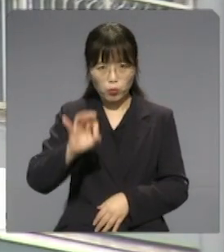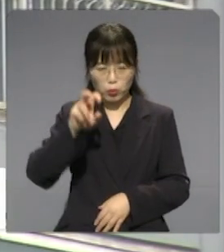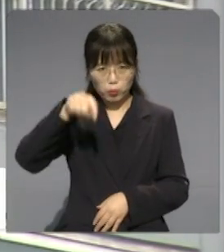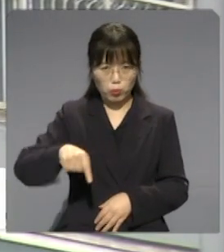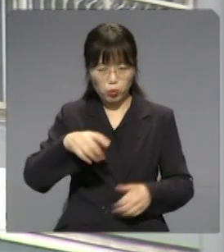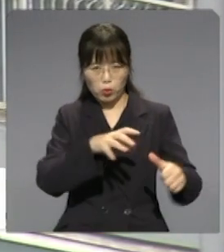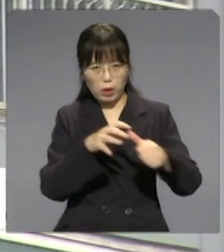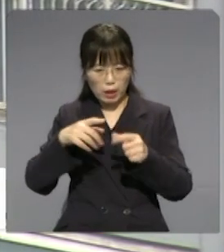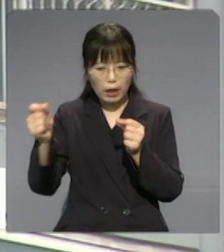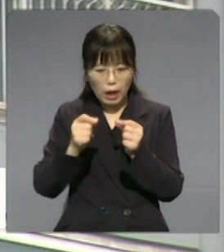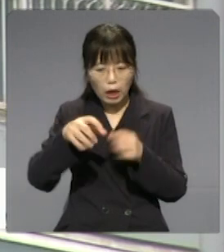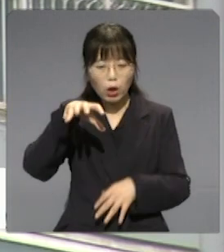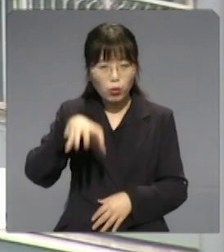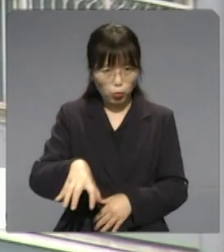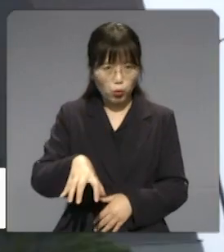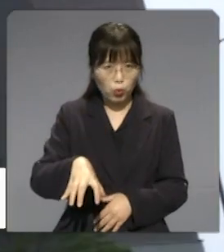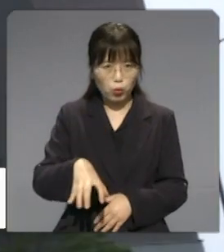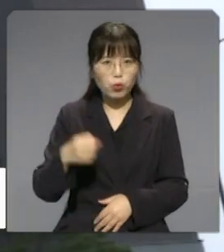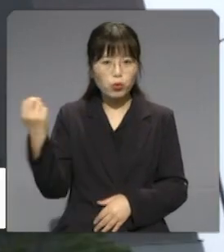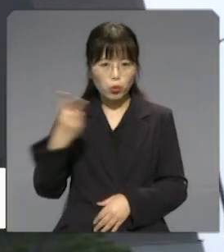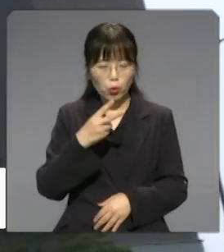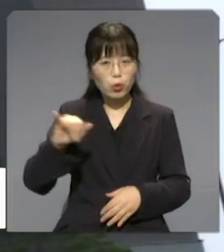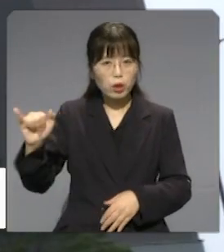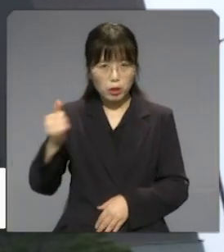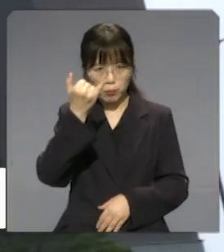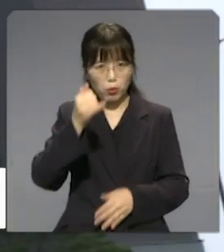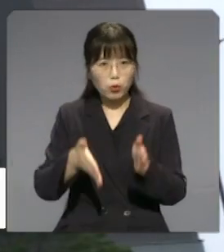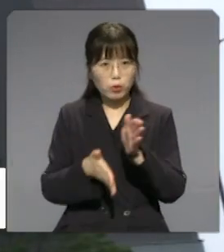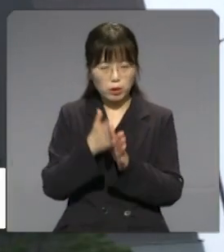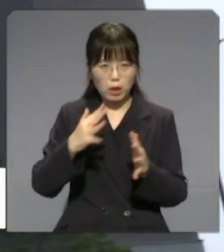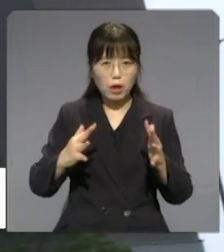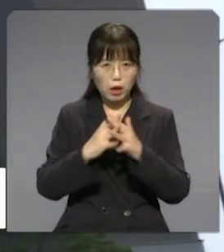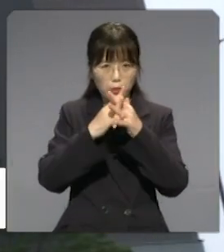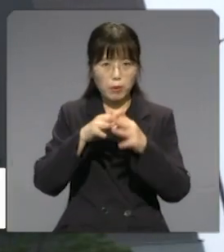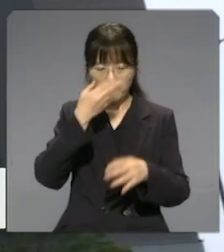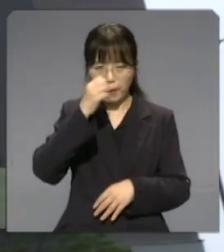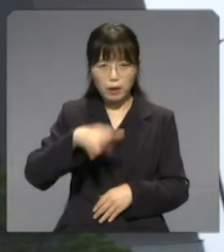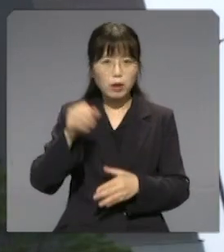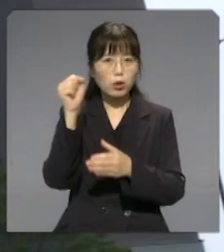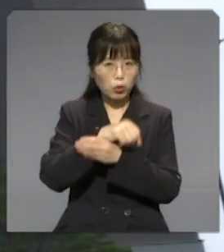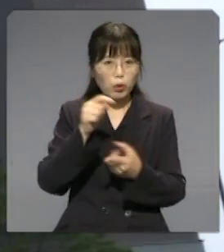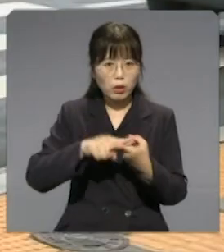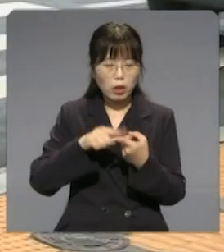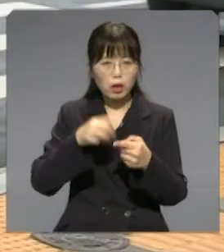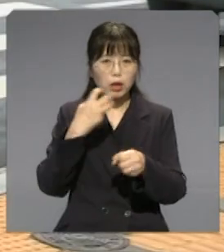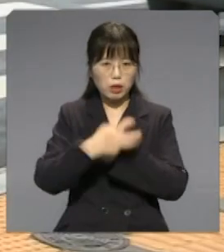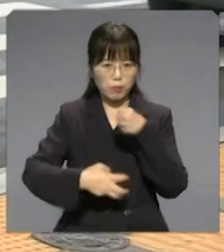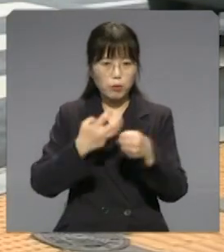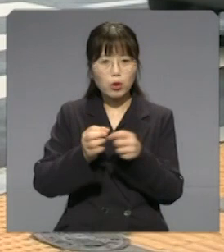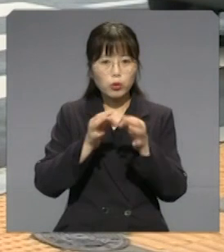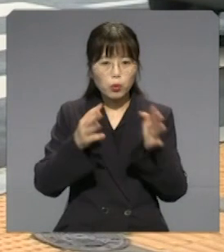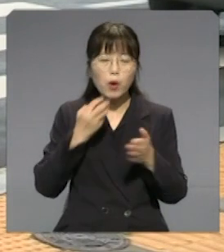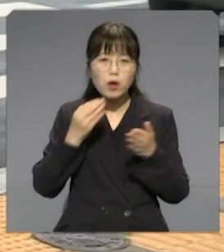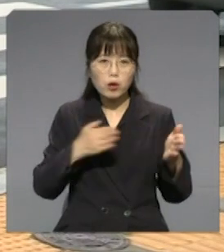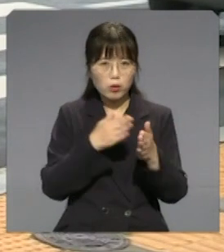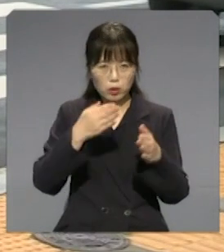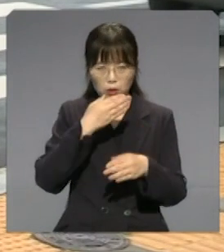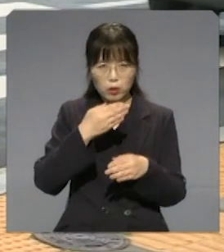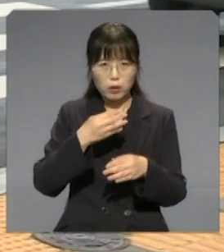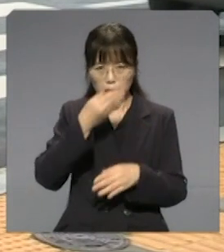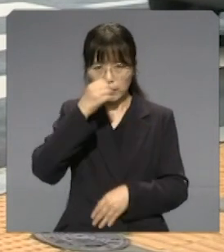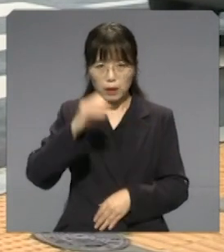가능한 가까운 위치인데다가 김포시의 건설 폐기물 처리장 수용 역시 30년 동안 경기도의